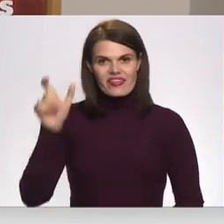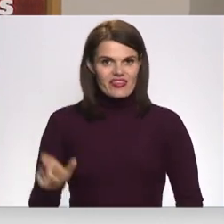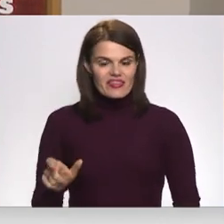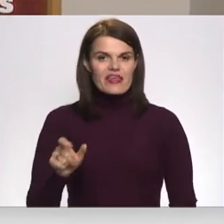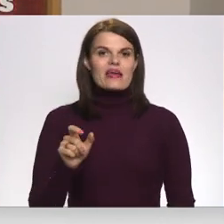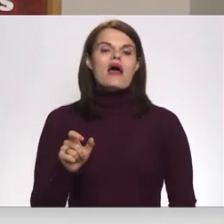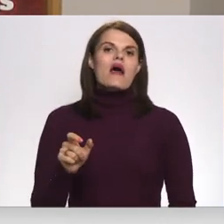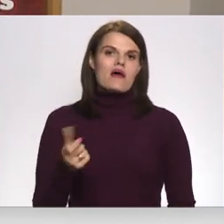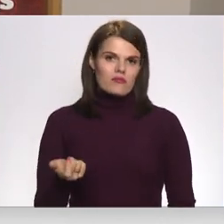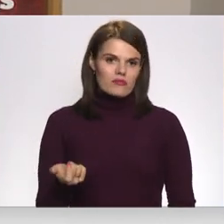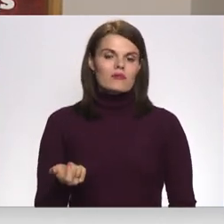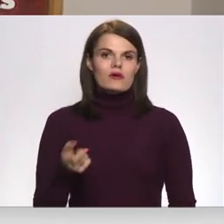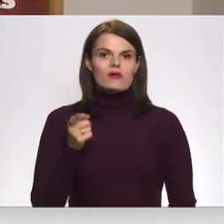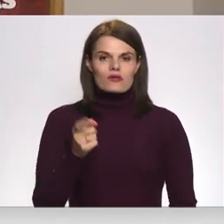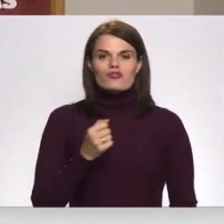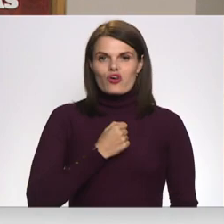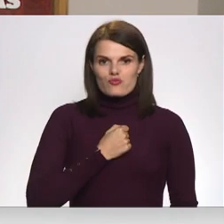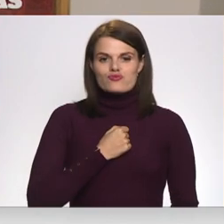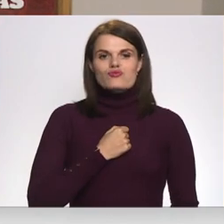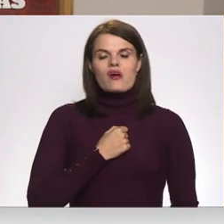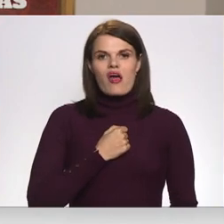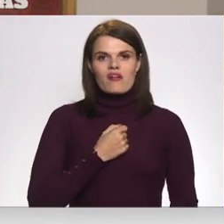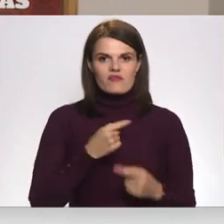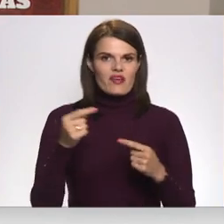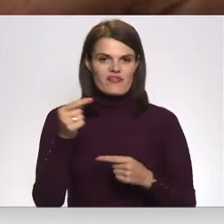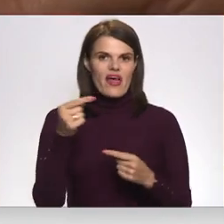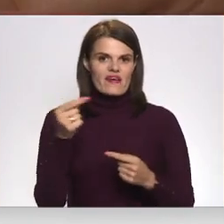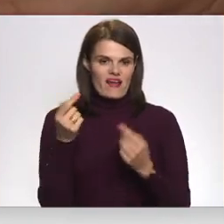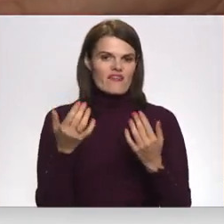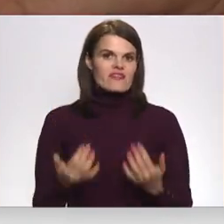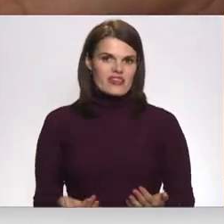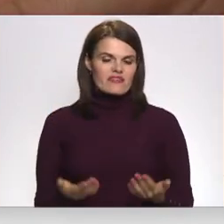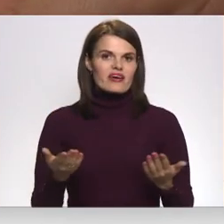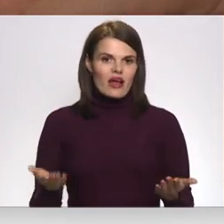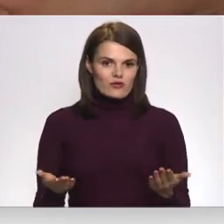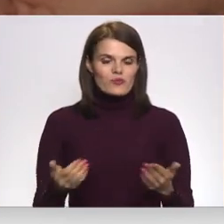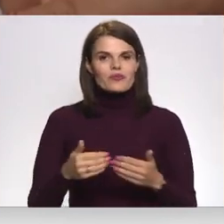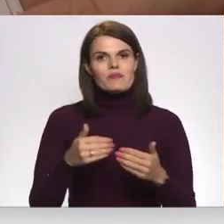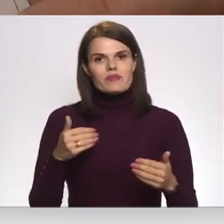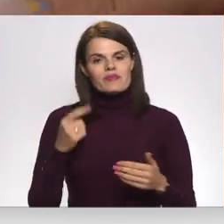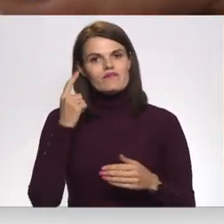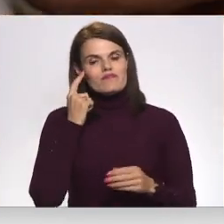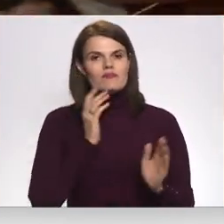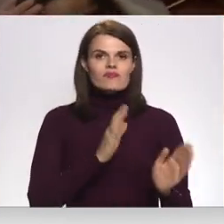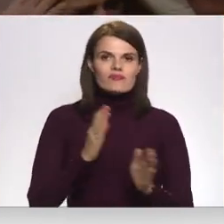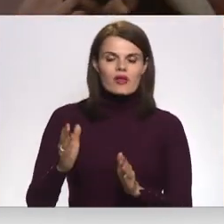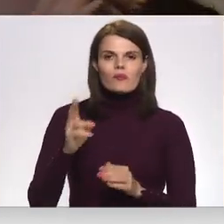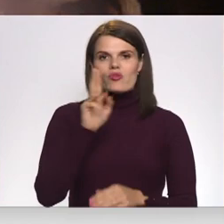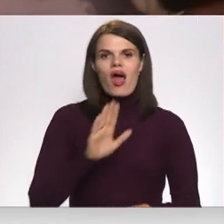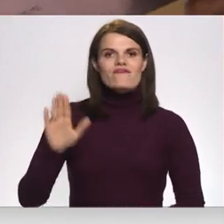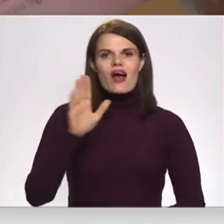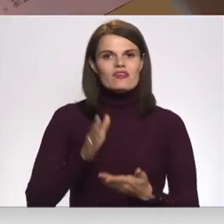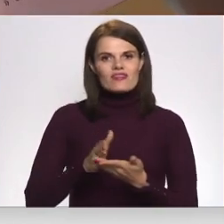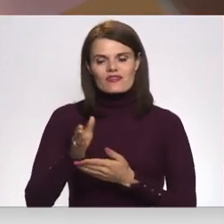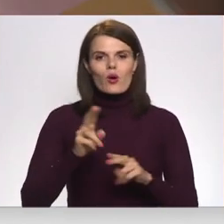pilsoni, kas, diemžēl, ir beigušās tā, kā viņas ir beigušās. Preventīvi pasākumi no nevalstiskās